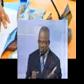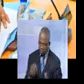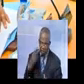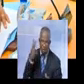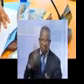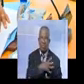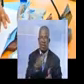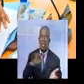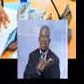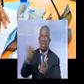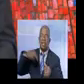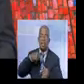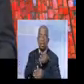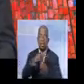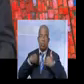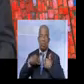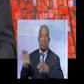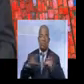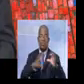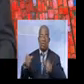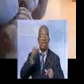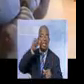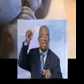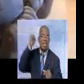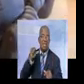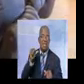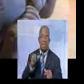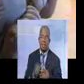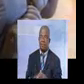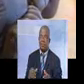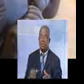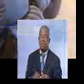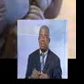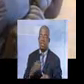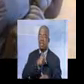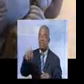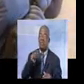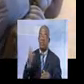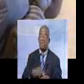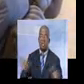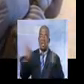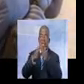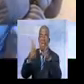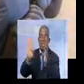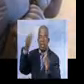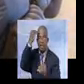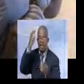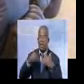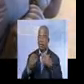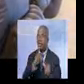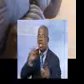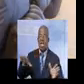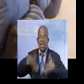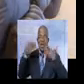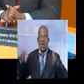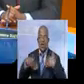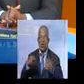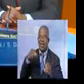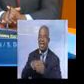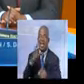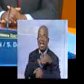défense et de sécurité. Le Conseil s'est par ailleurs félicité des avancées dans le processus de certification